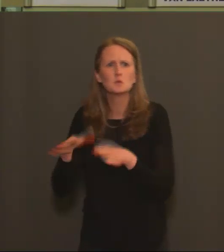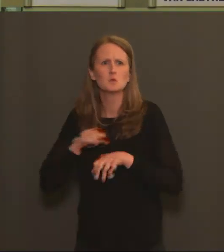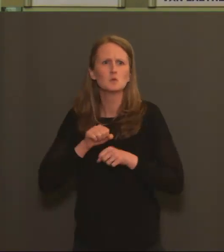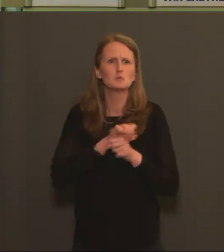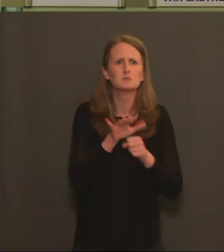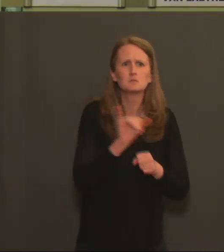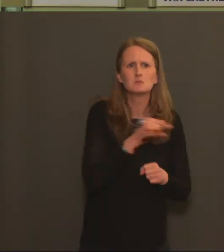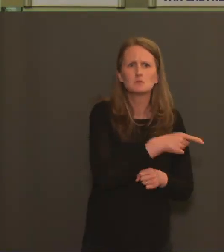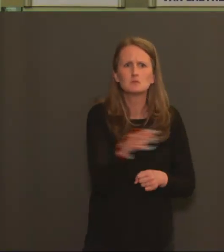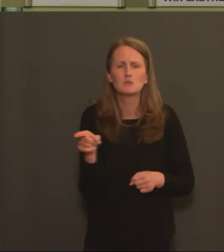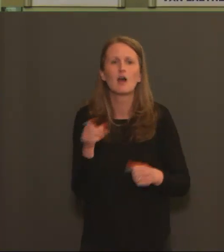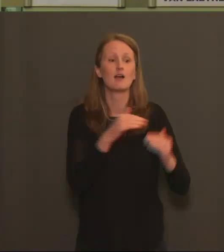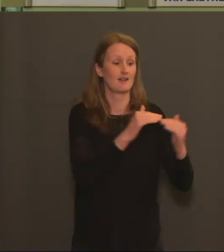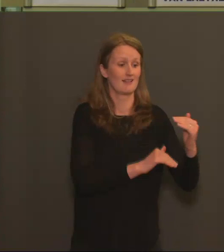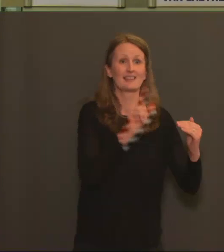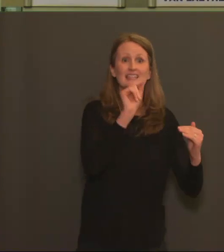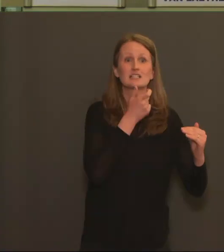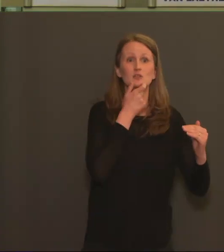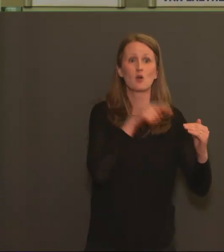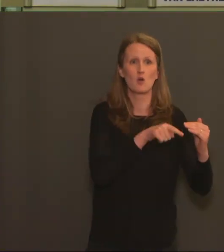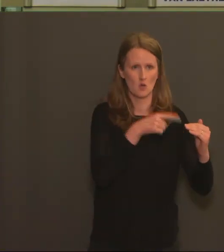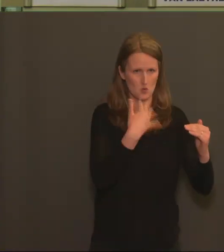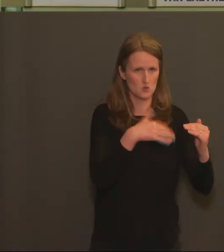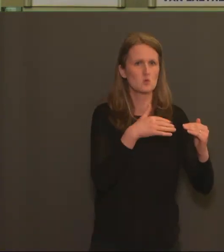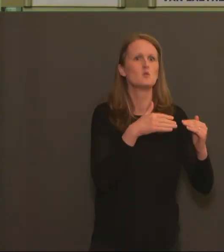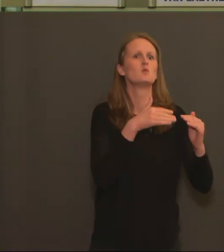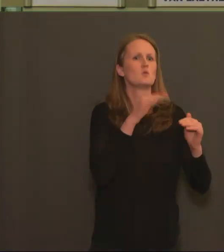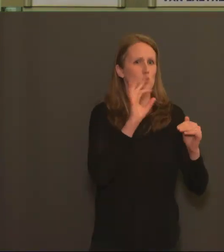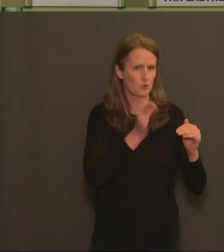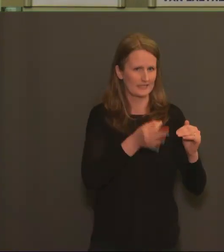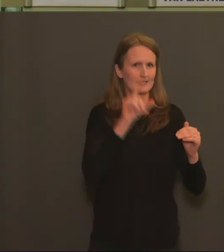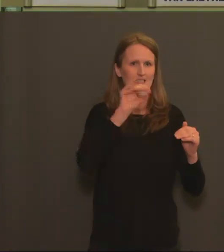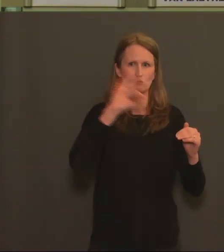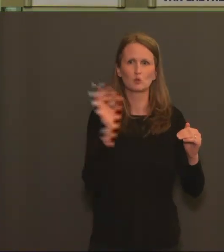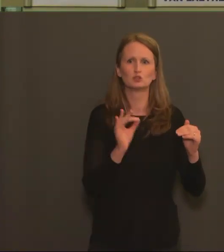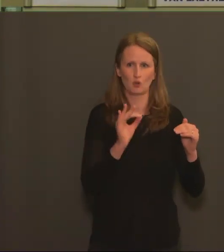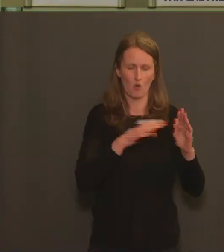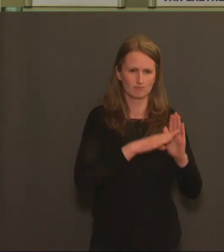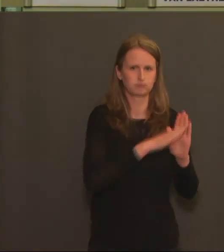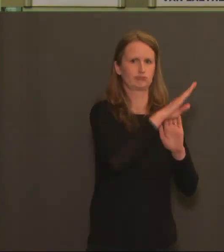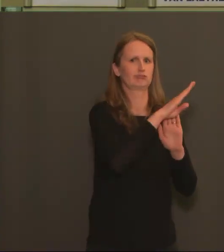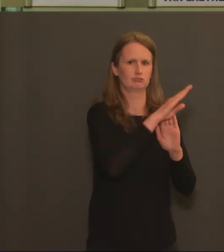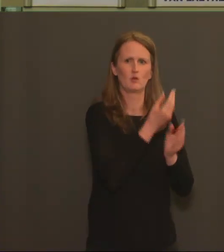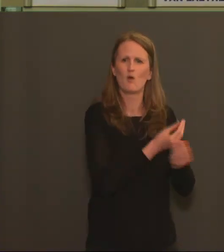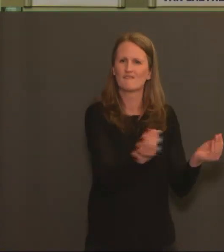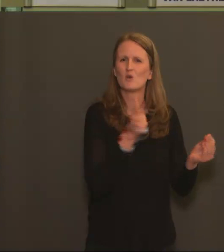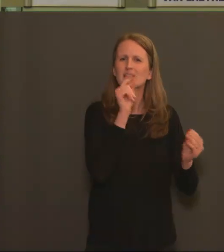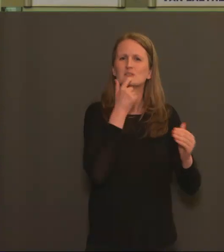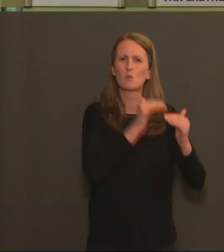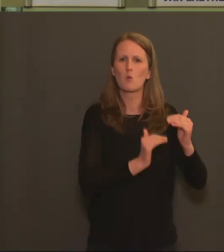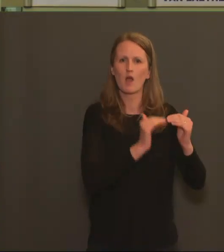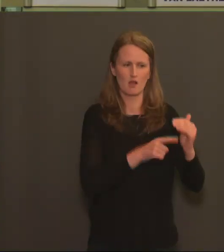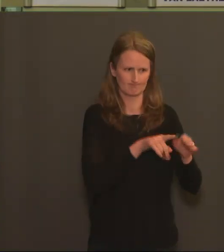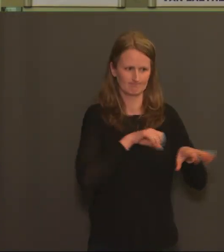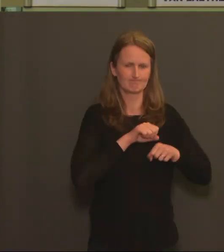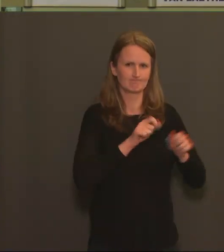de 10 ans, où les infections augmentent de 10%. Si on s'intéresse cette fois-ci aux